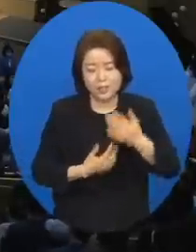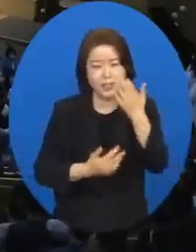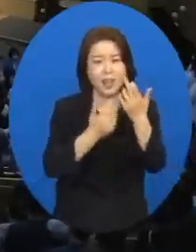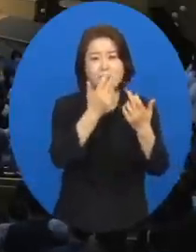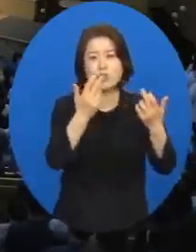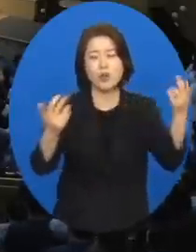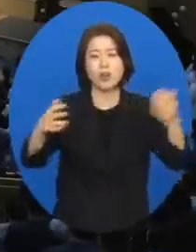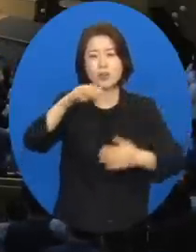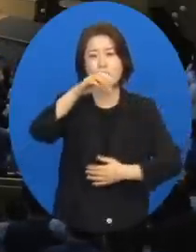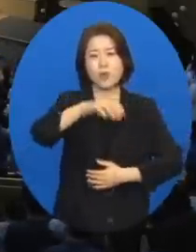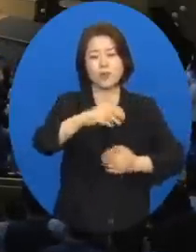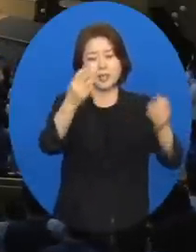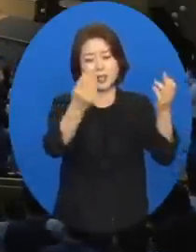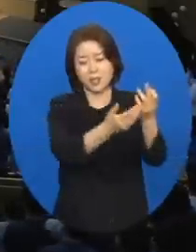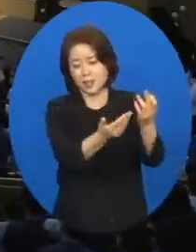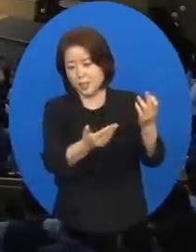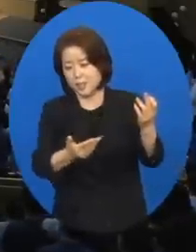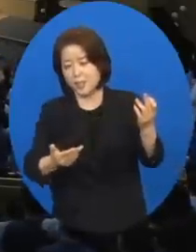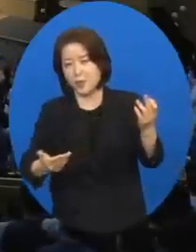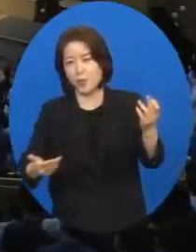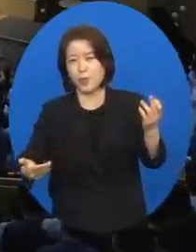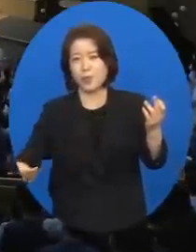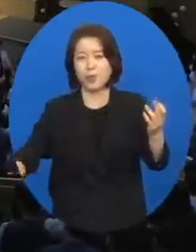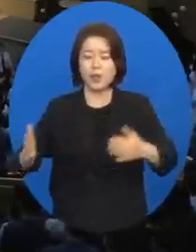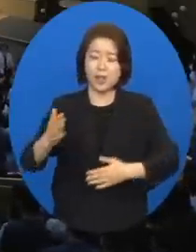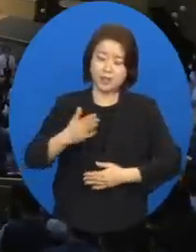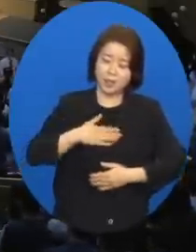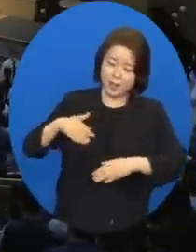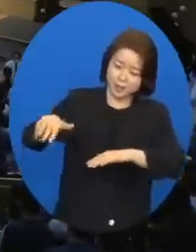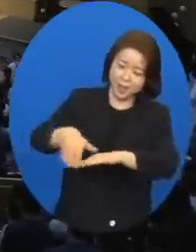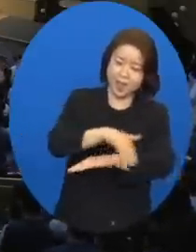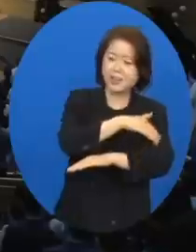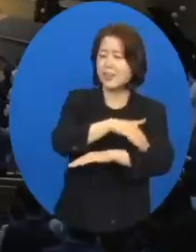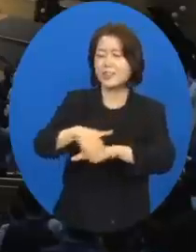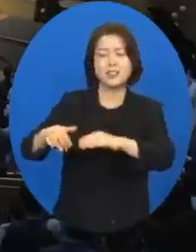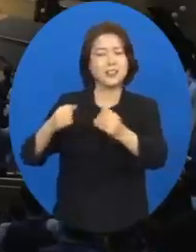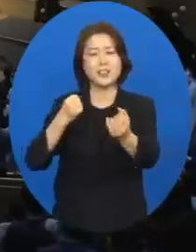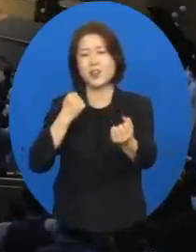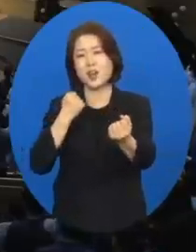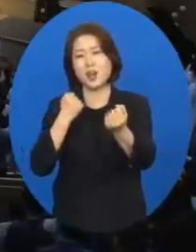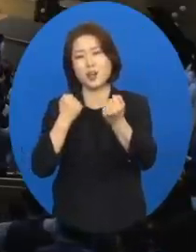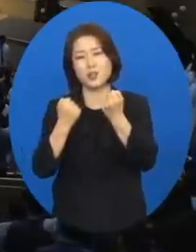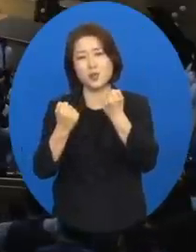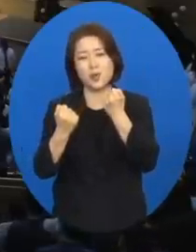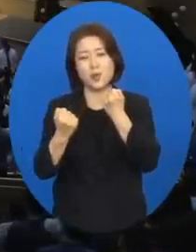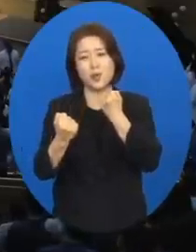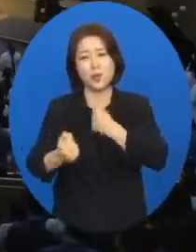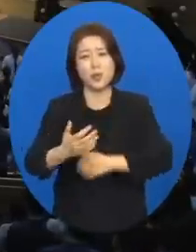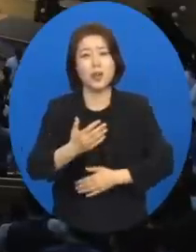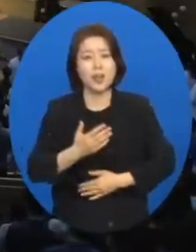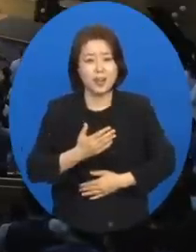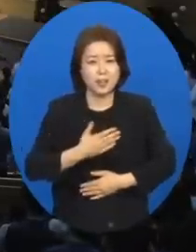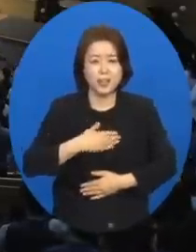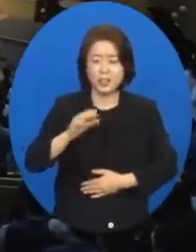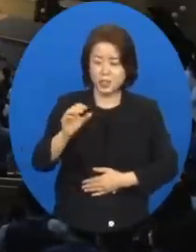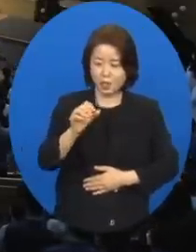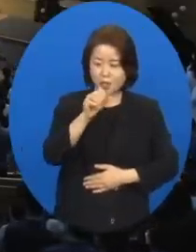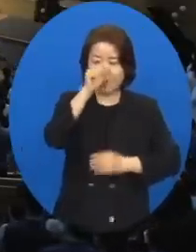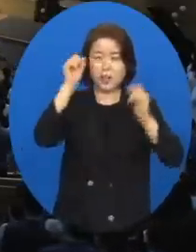험한 산과 골짜기로 내가 다닐지라도